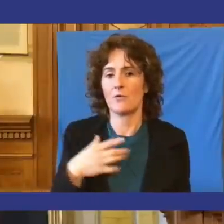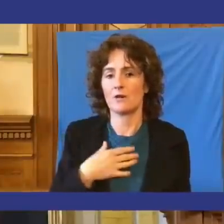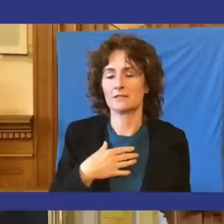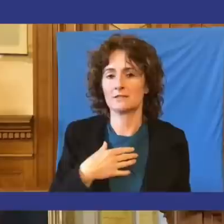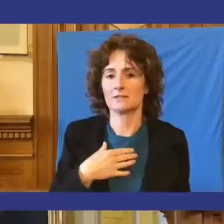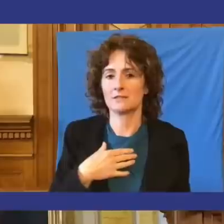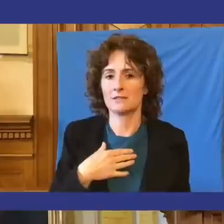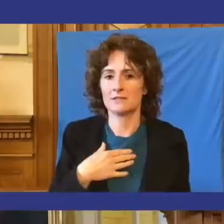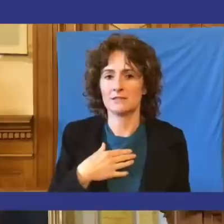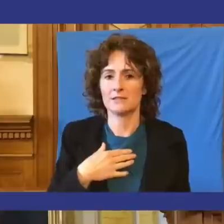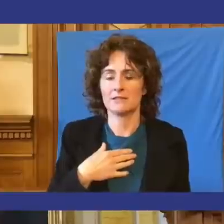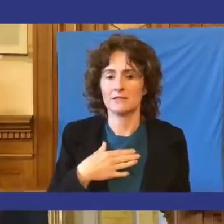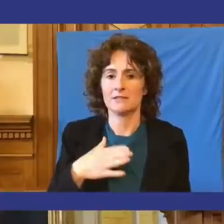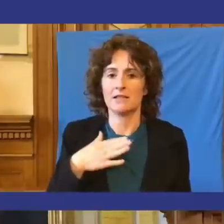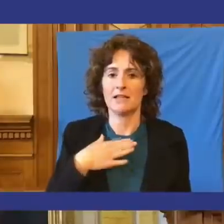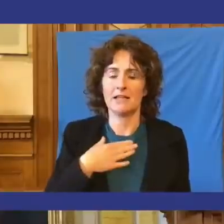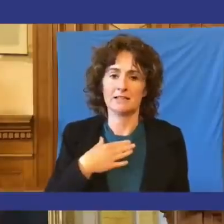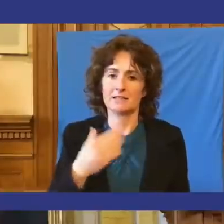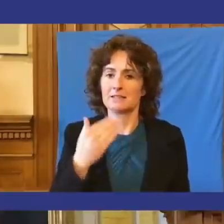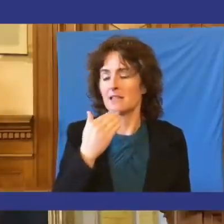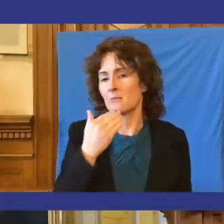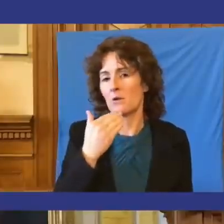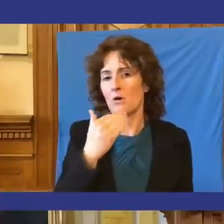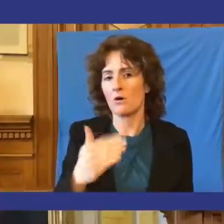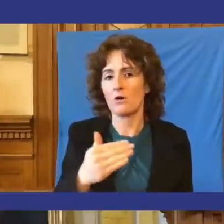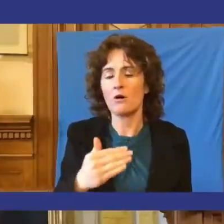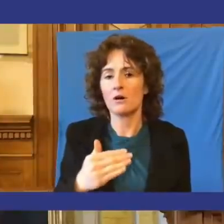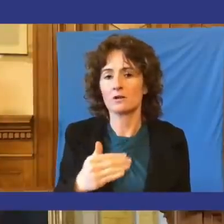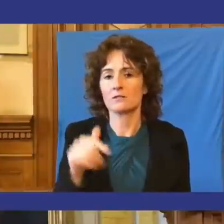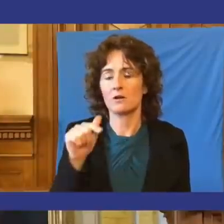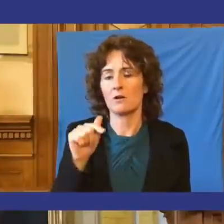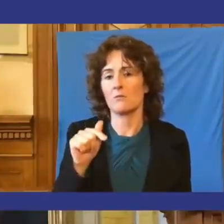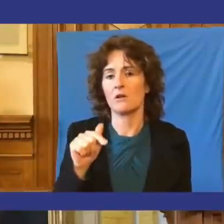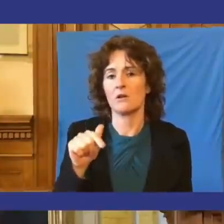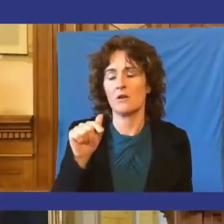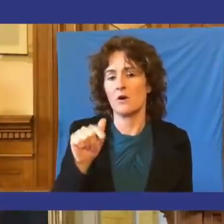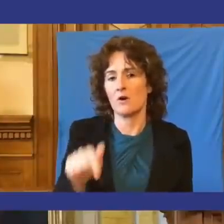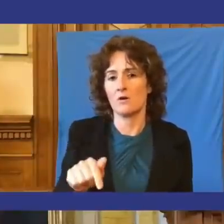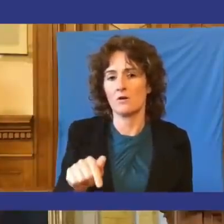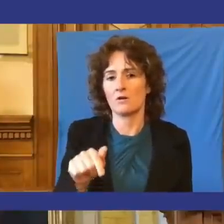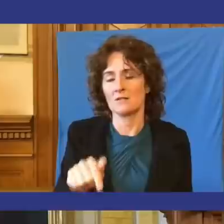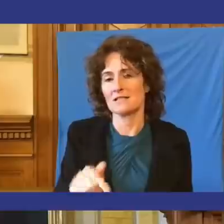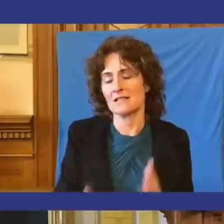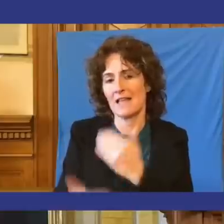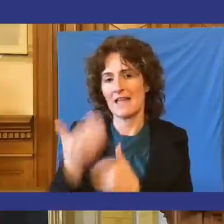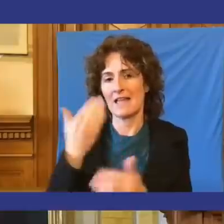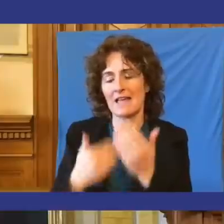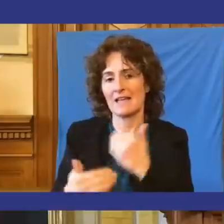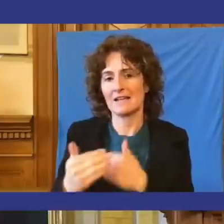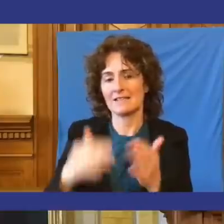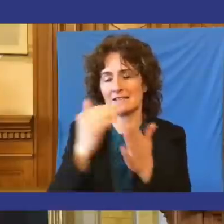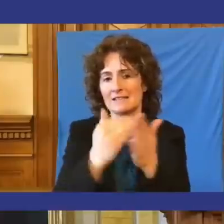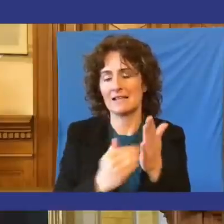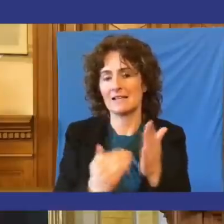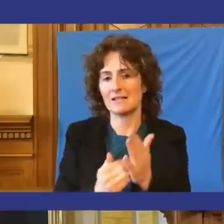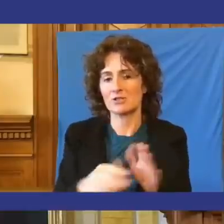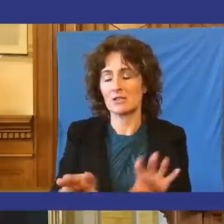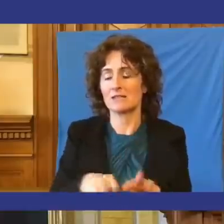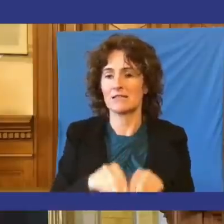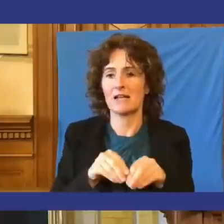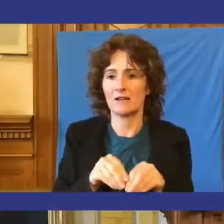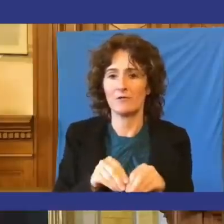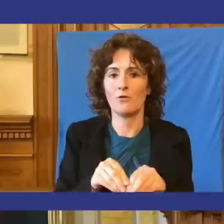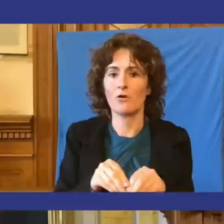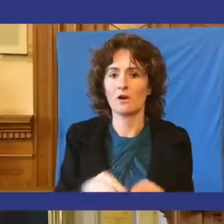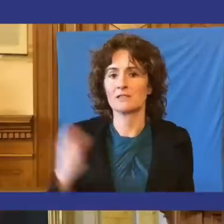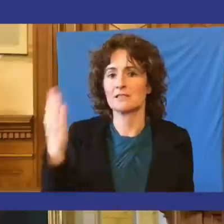azt én abban a formában nem voltam, nem lettem volna hajlandó elfogadni. Önöknek is, nekem is az a feladatom, hogy azt a listát megszavazzuk. Amikor